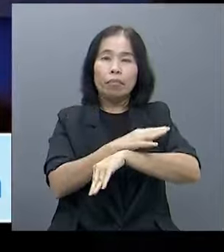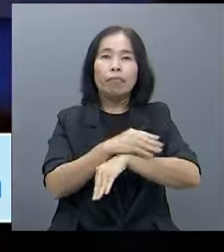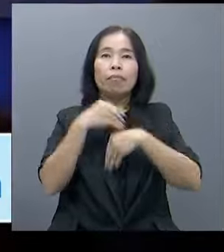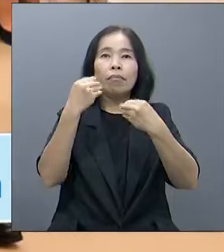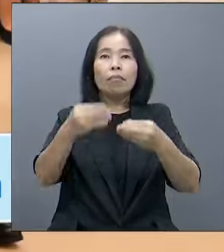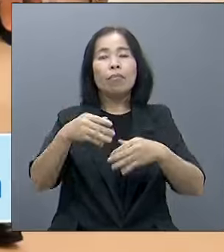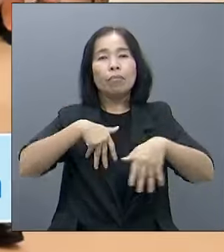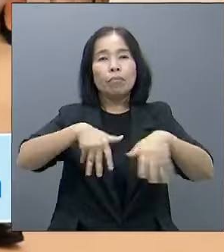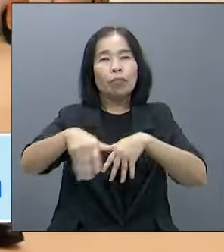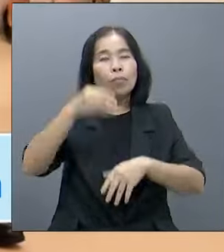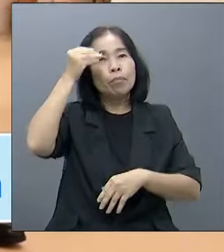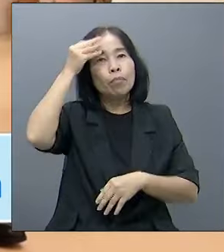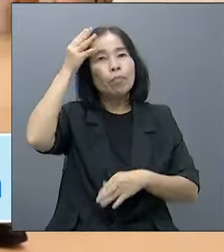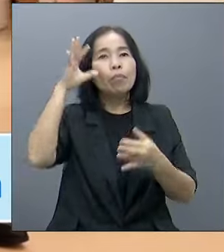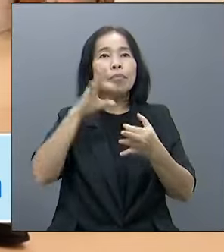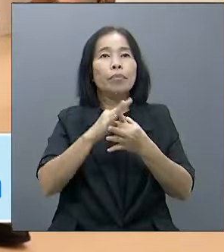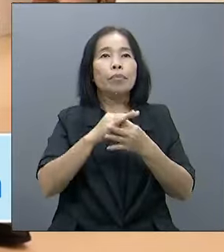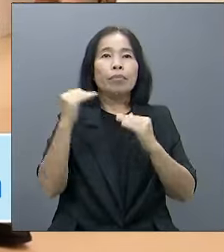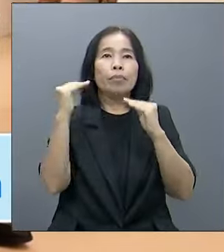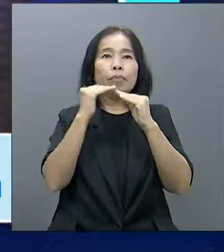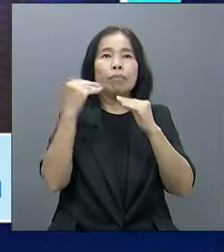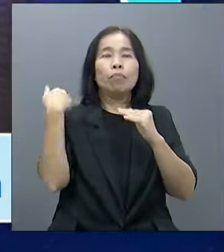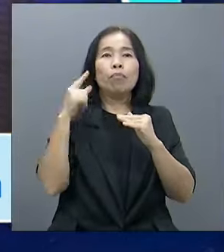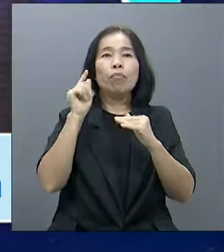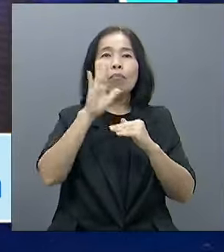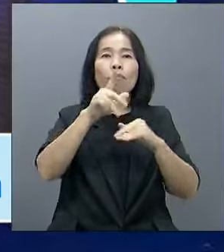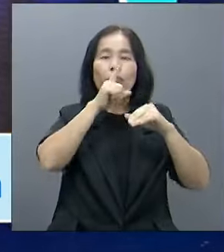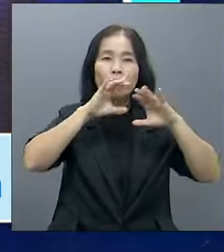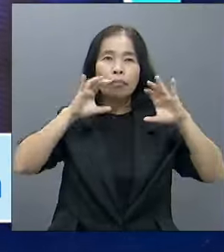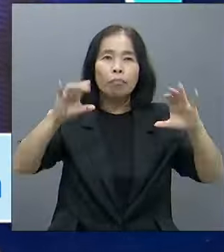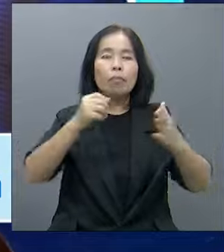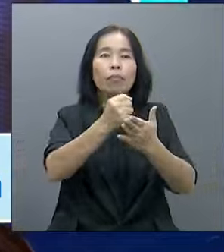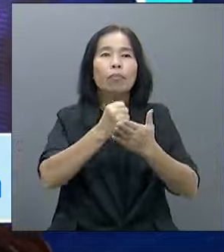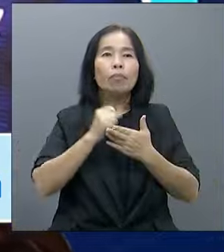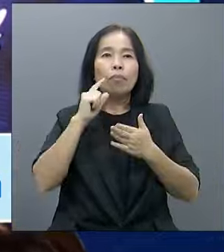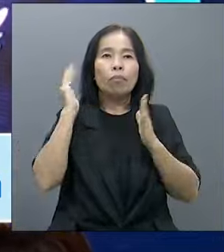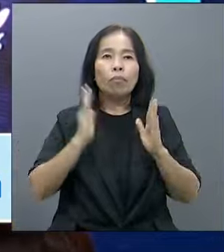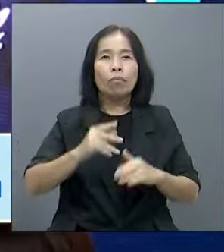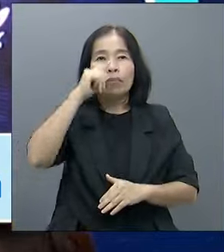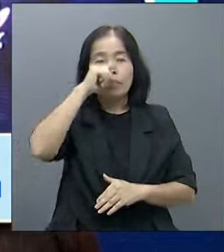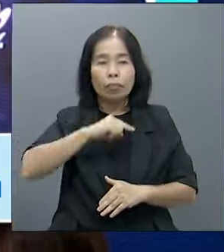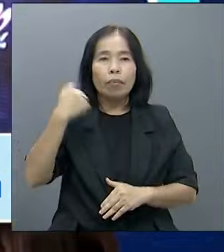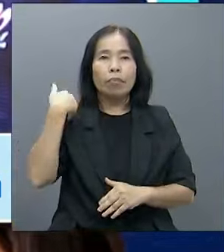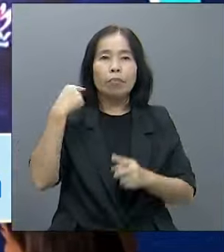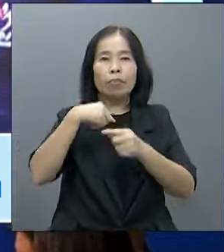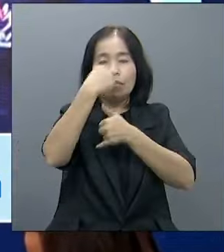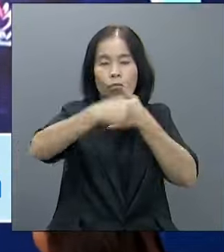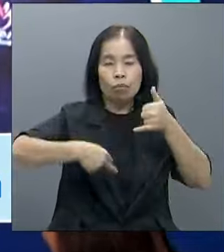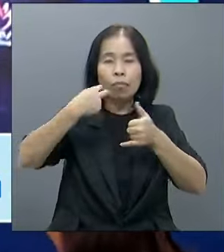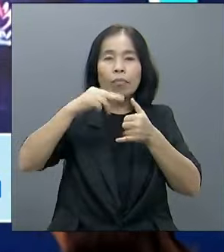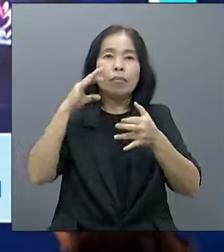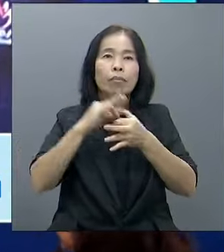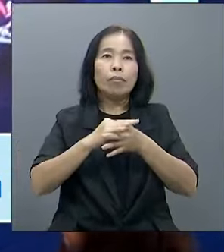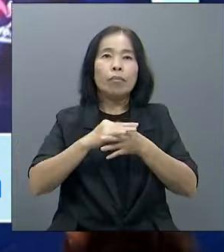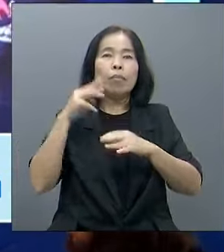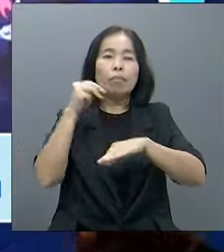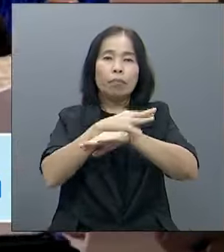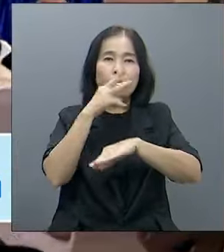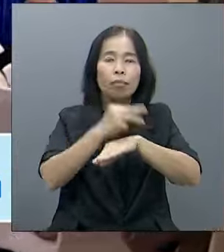ชนในเรื่องเกี่ยวกับสิทธิประโยชน์จากภาครัฐที่คนไทยสามารถเข้าถึงได้ในการรักษาโรคมะเร็งเพราะว่าการ